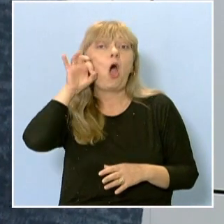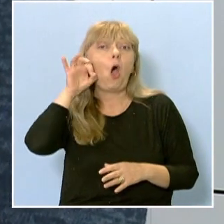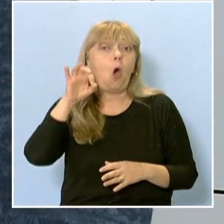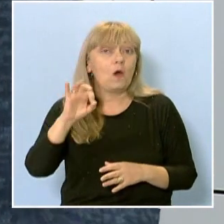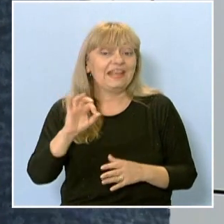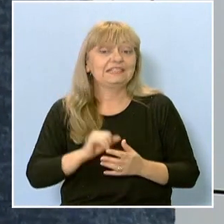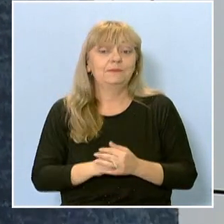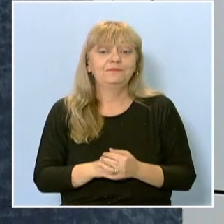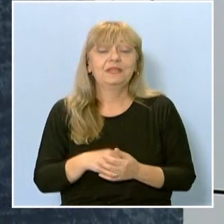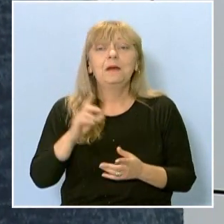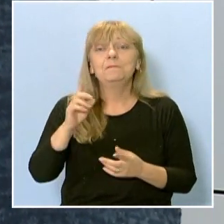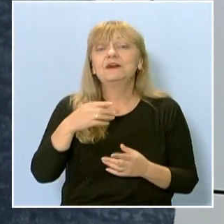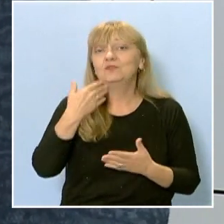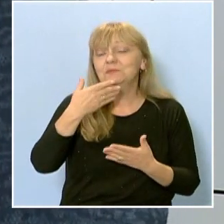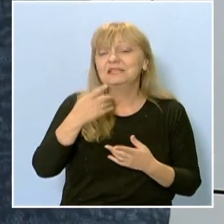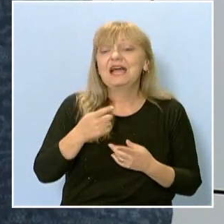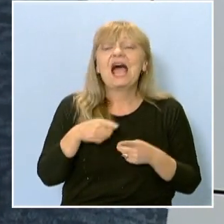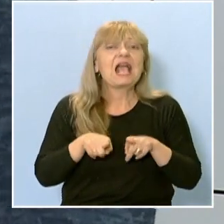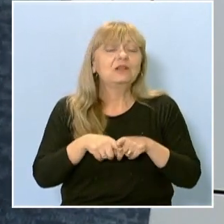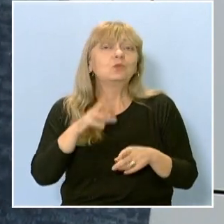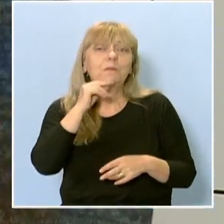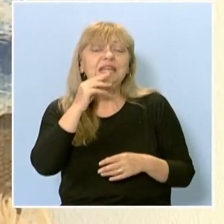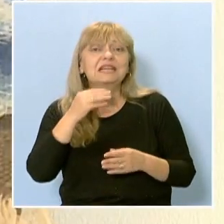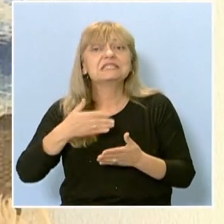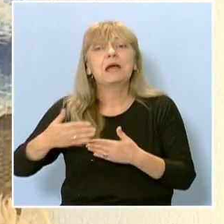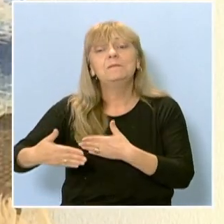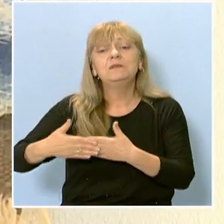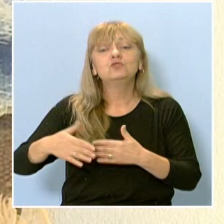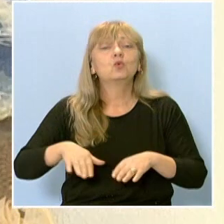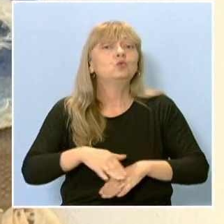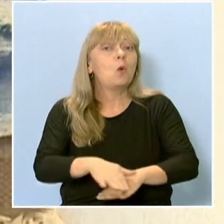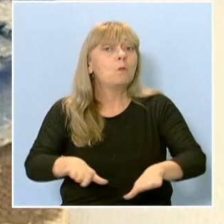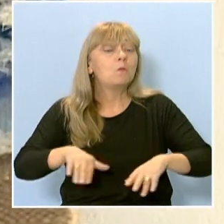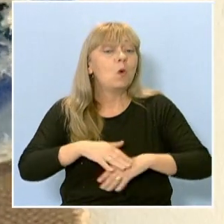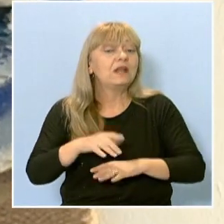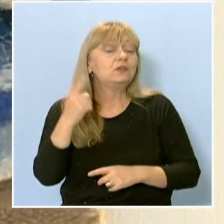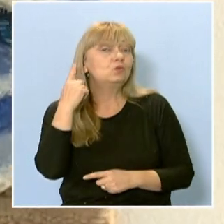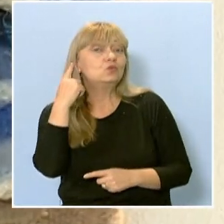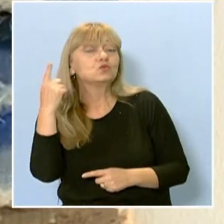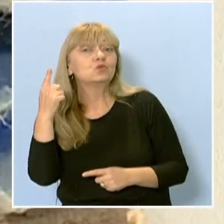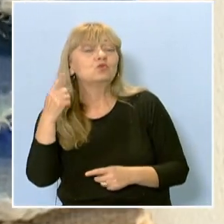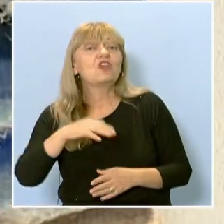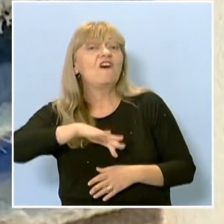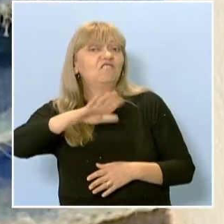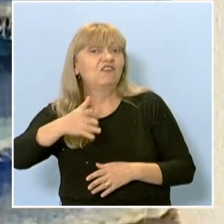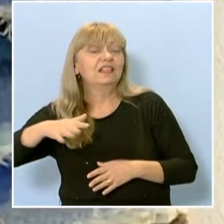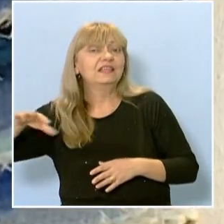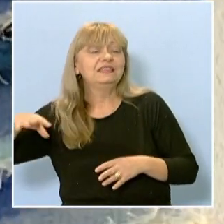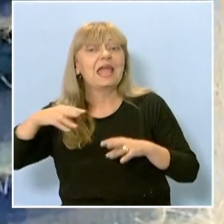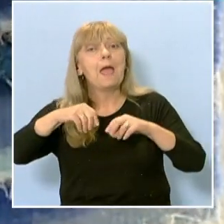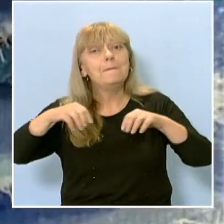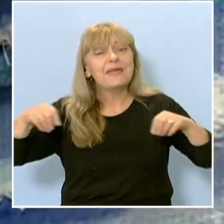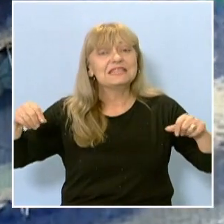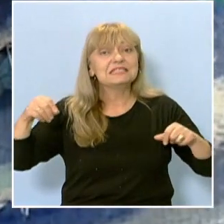приказки, както приказка край морето, когато човек стои край морето и слуша вълните, пясъка, шума на чайките